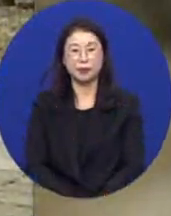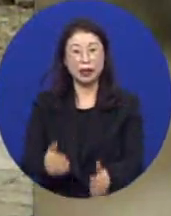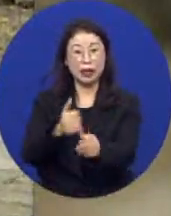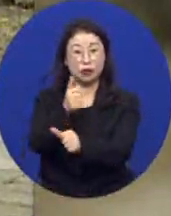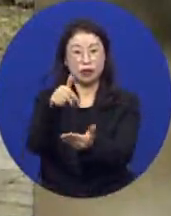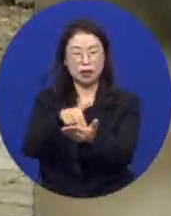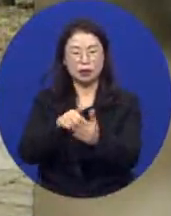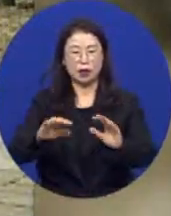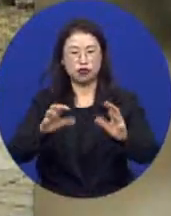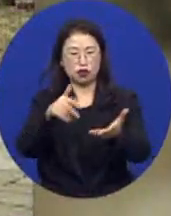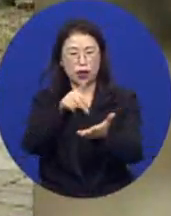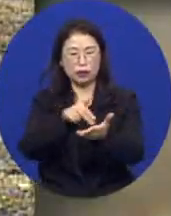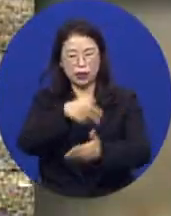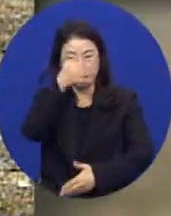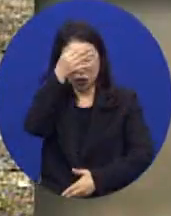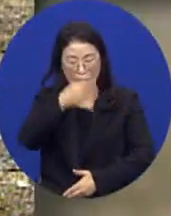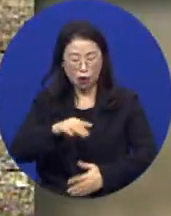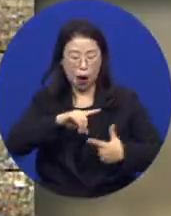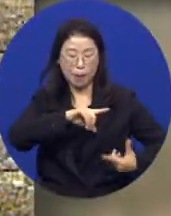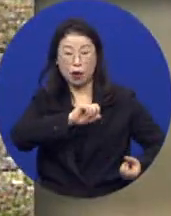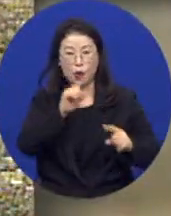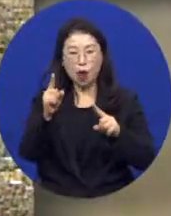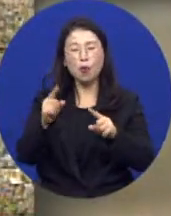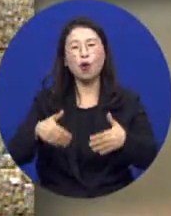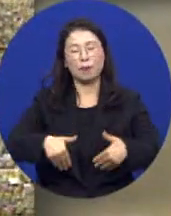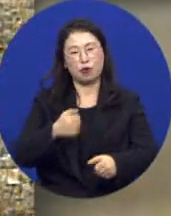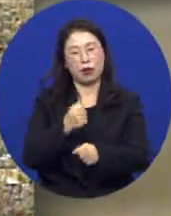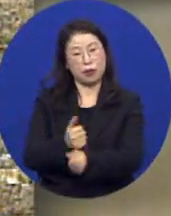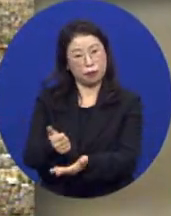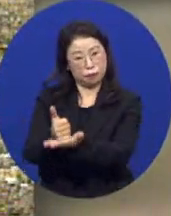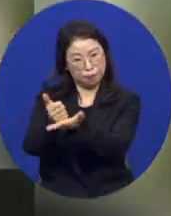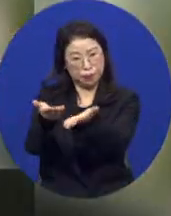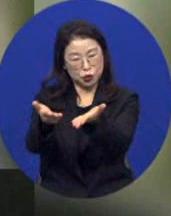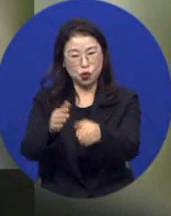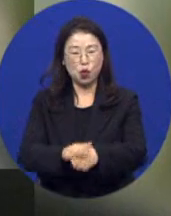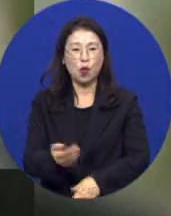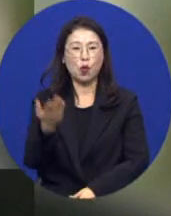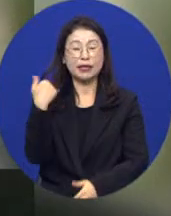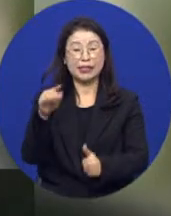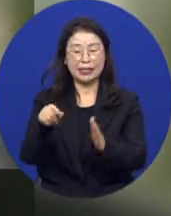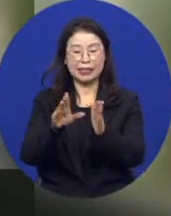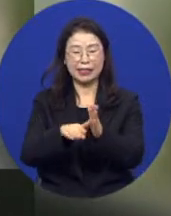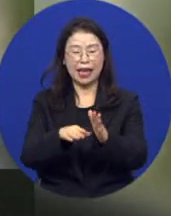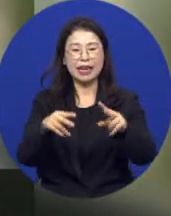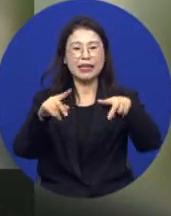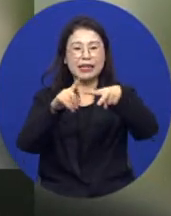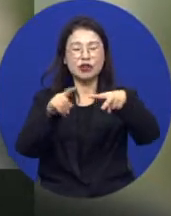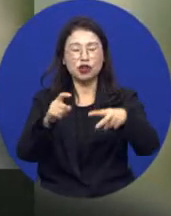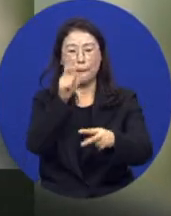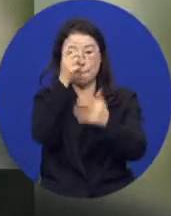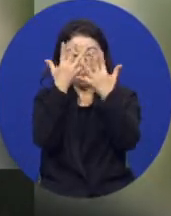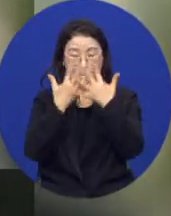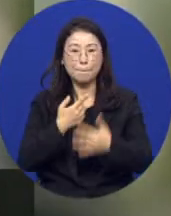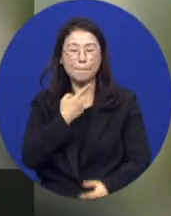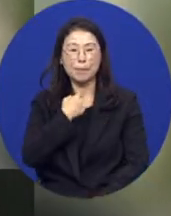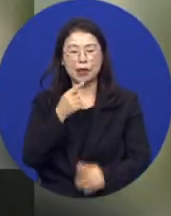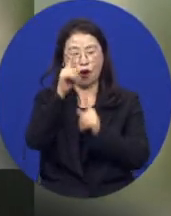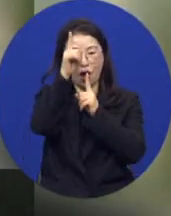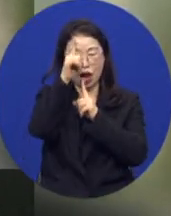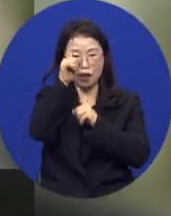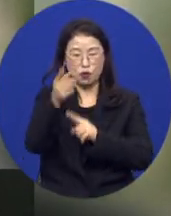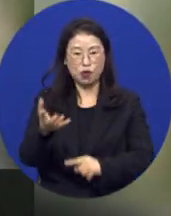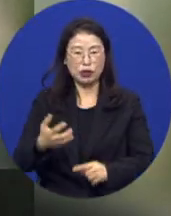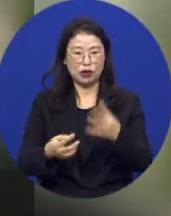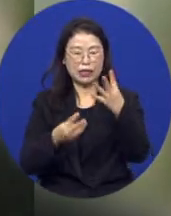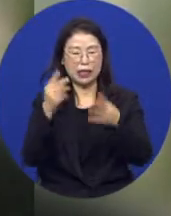위원회는 국가가 사과와 명예 회복을 해야 한다고 권고했고 당시 서대문 형무소에 수감됐던 이문교